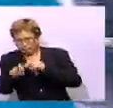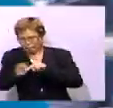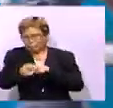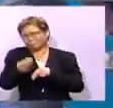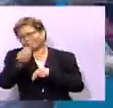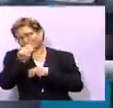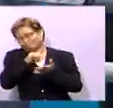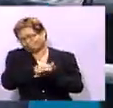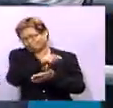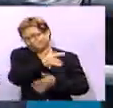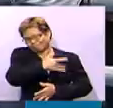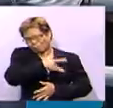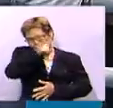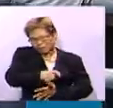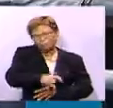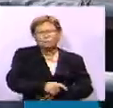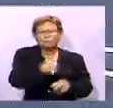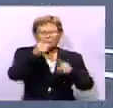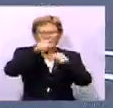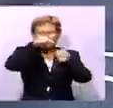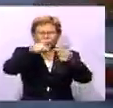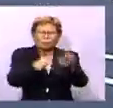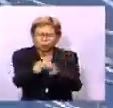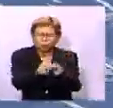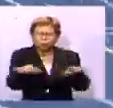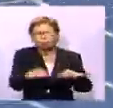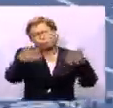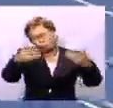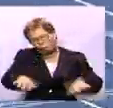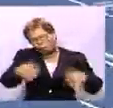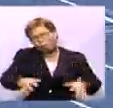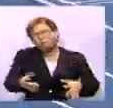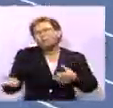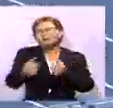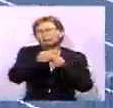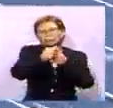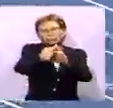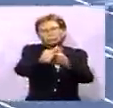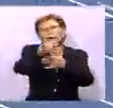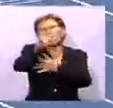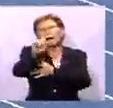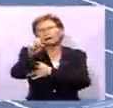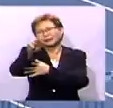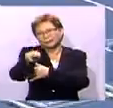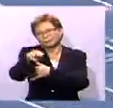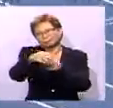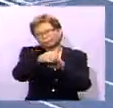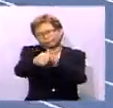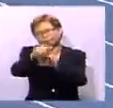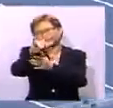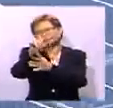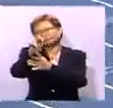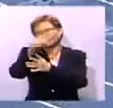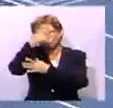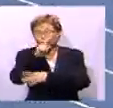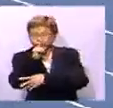diambil ini kerana pelbagai usaha telah dilakukan oleh pihak berkaitan yang diterajui Institut sukan negara ISN